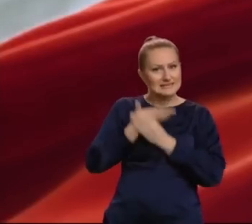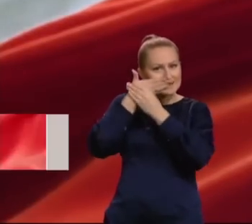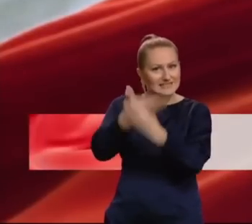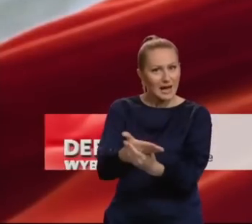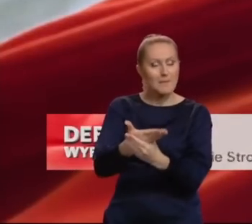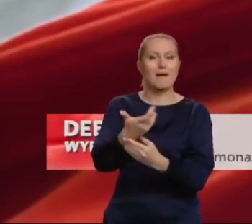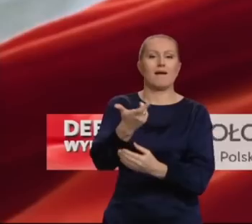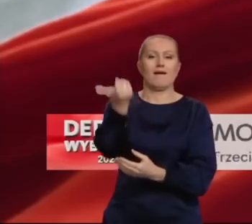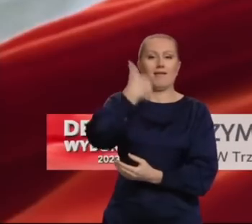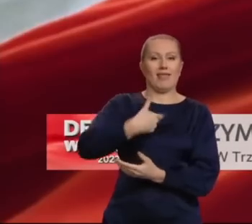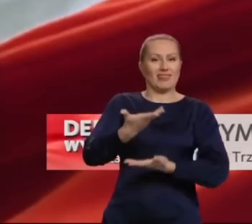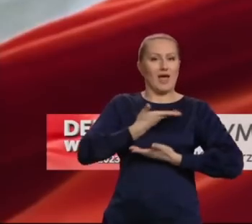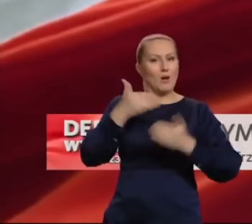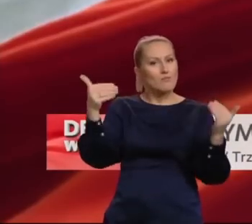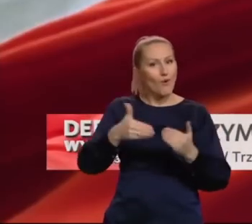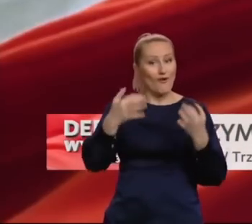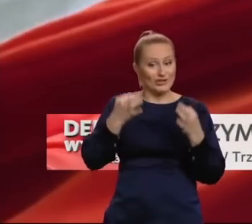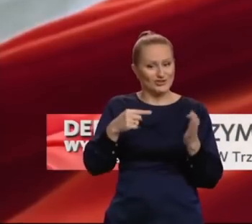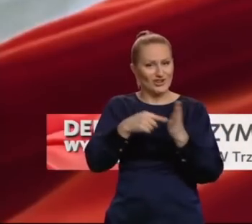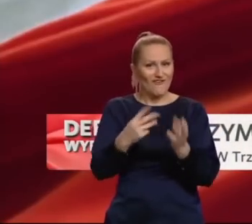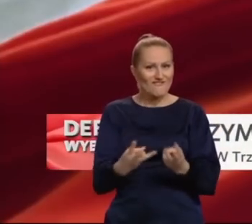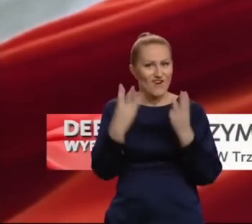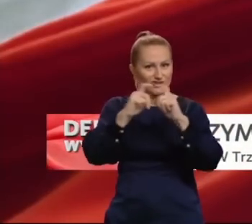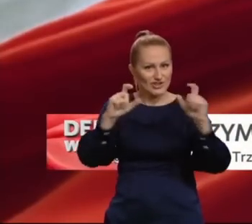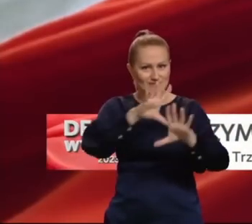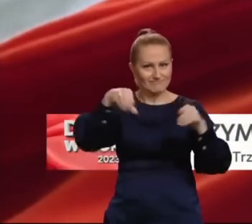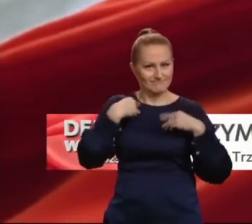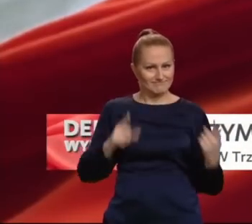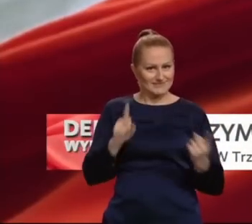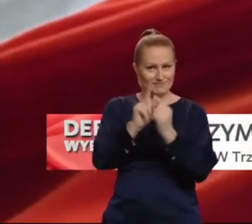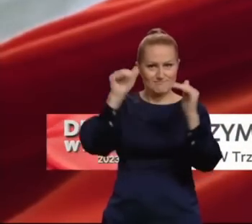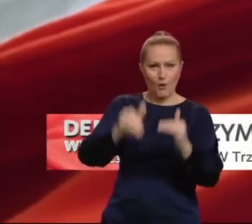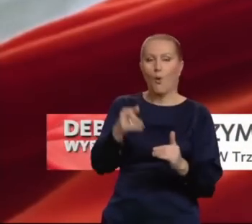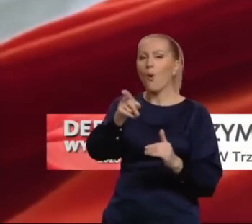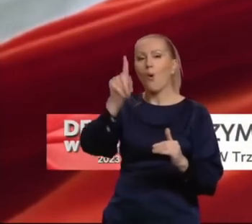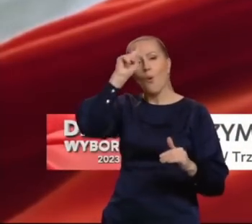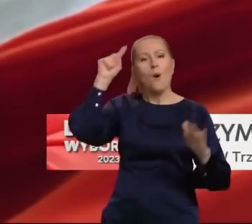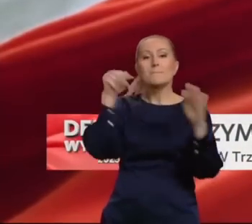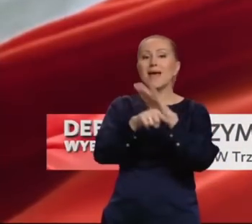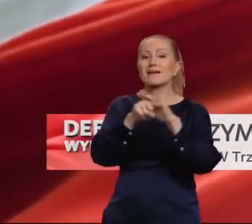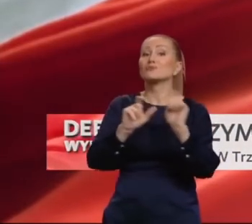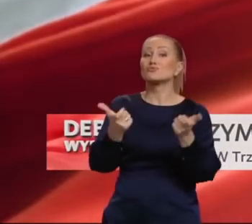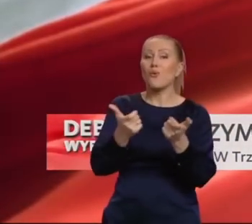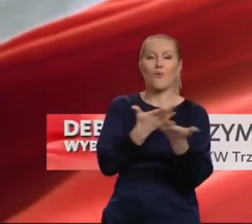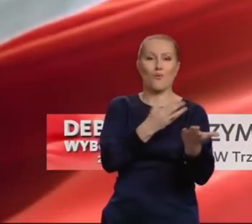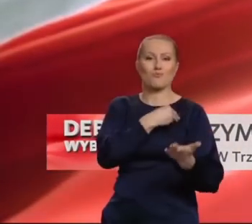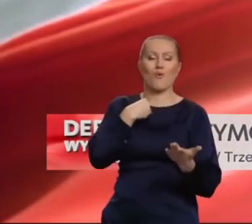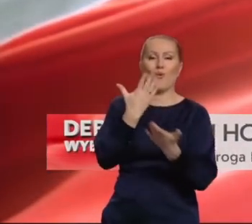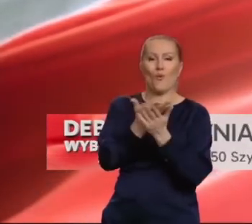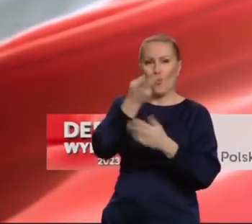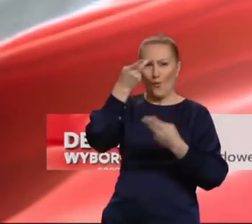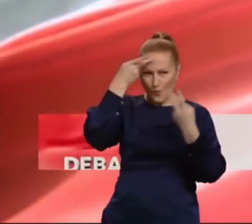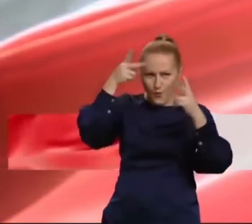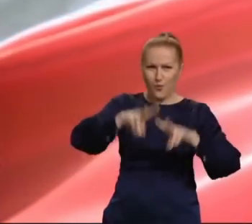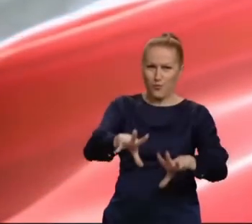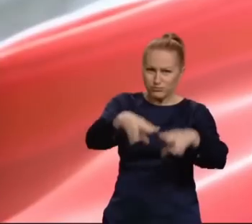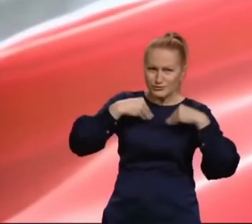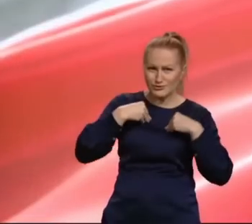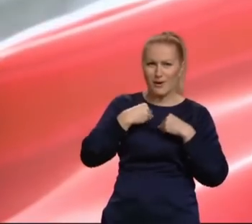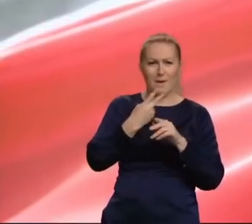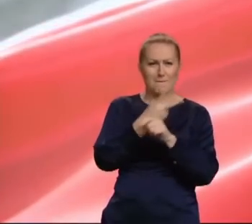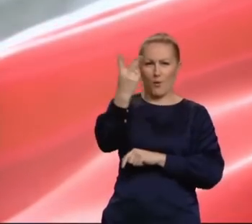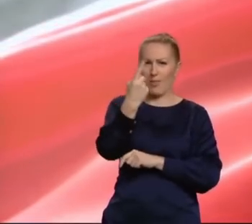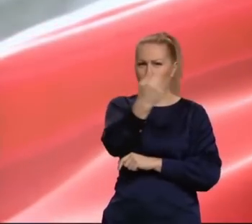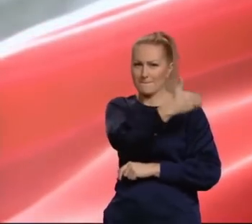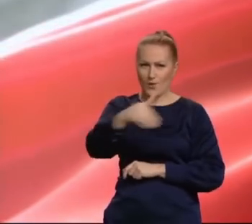na to, żeby się dzisiaj w tym ważnym momencie spotkać. Co do migracji, Polska przyjęła już ponad 1 000 000 uchodźców